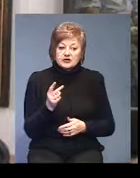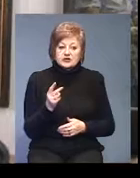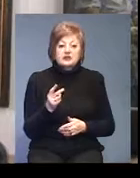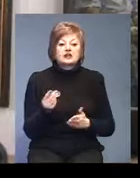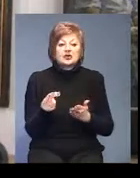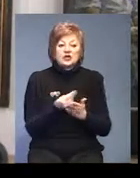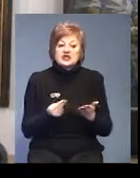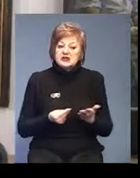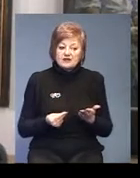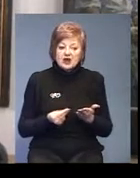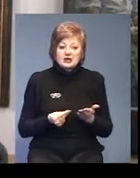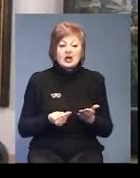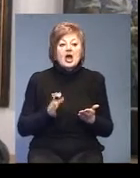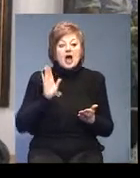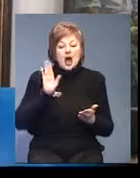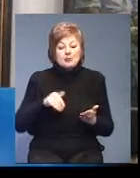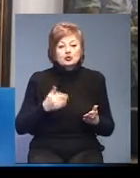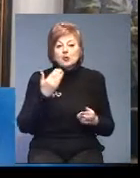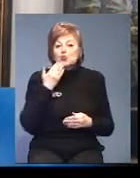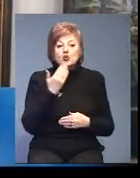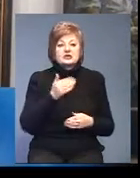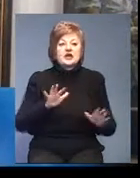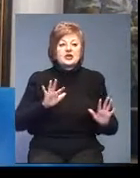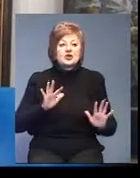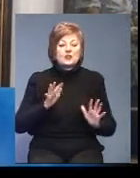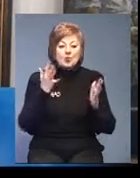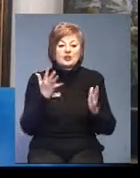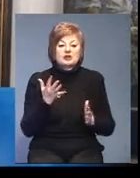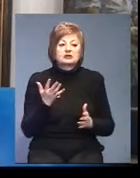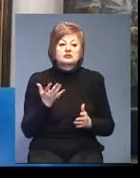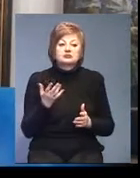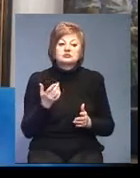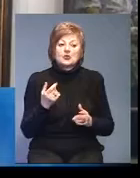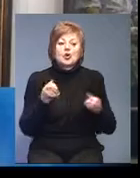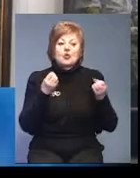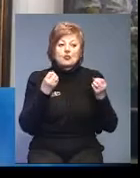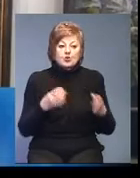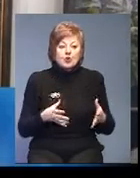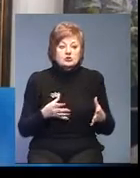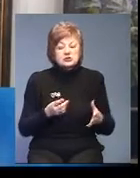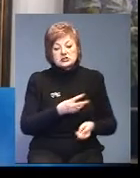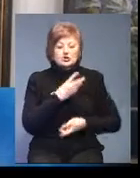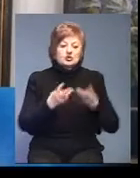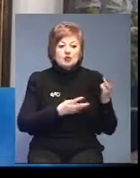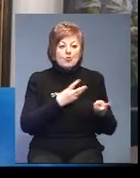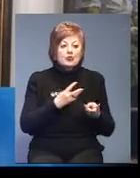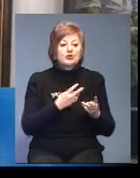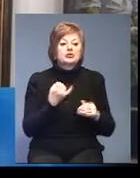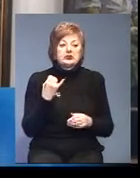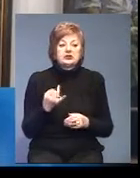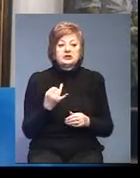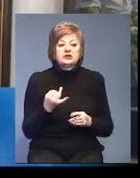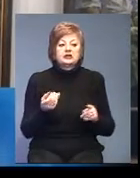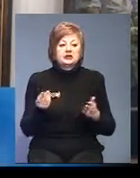в останній вже момент, останні десь декілька годин, просто з опалу я взяв і в